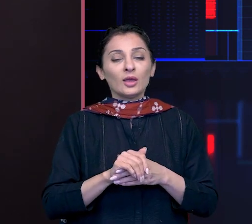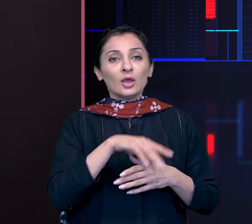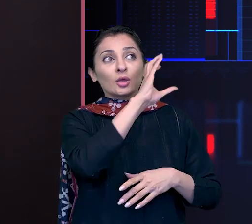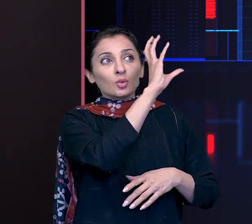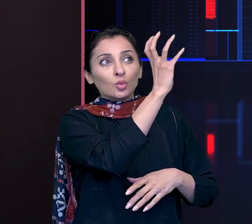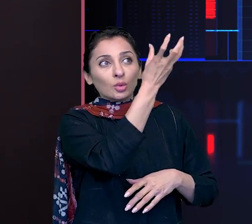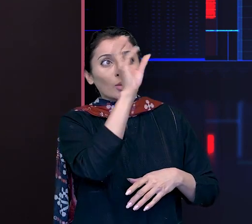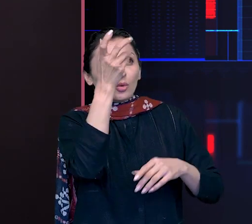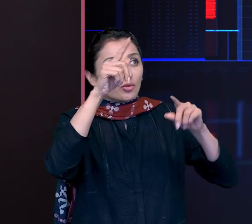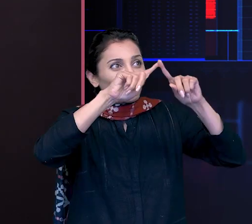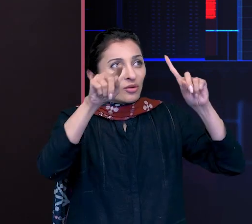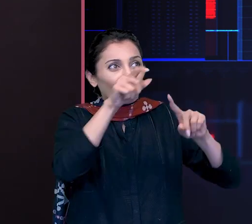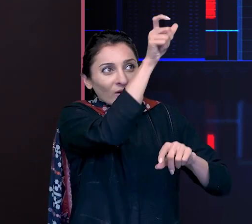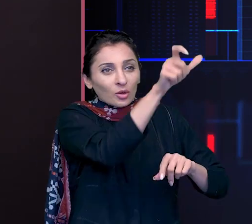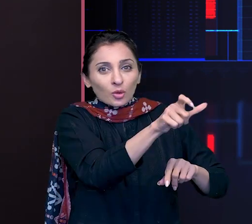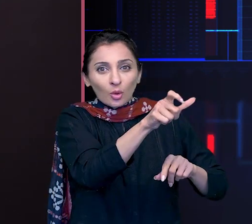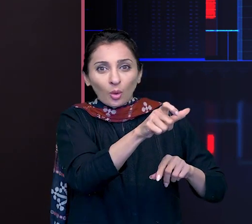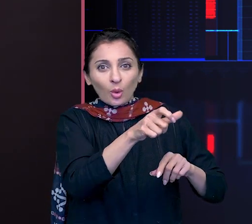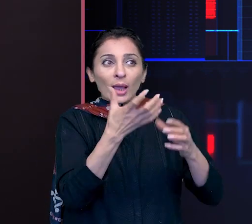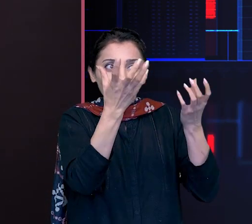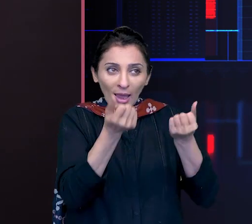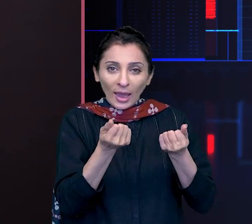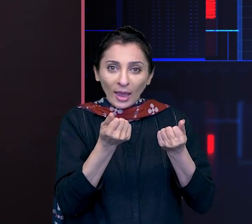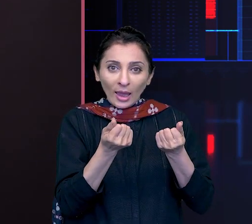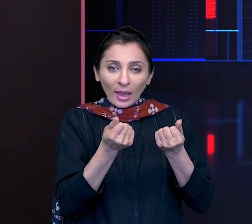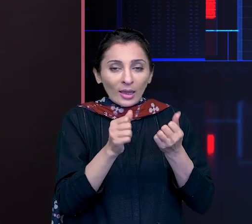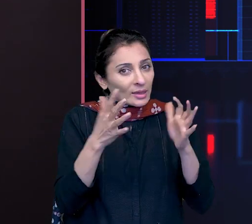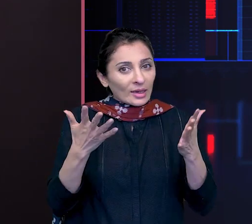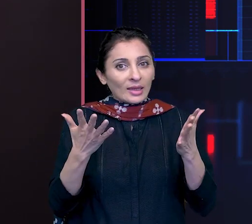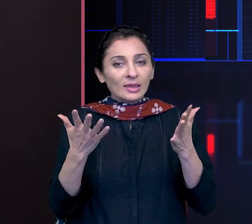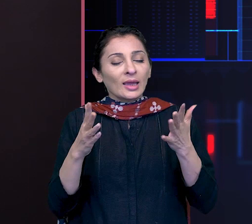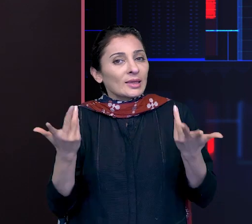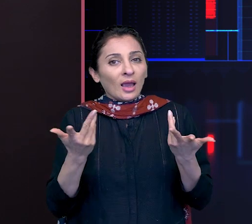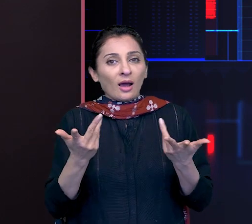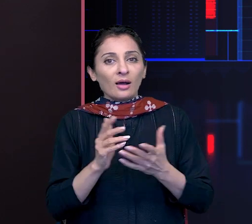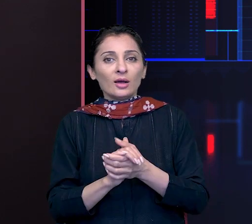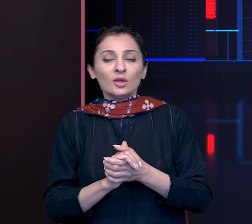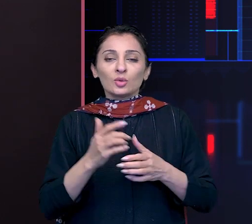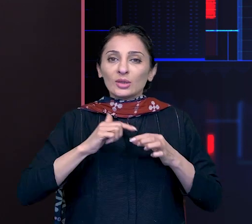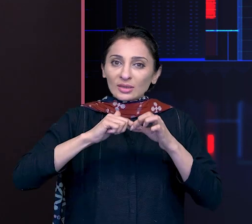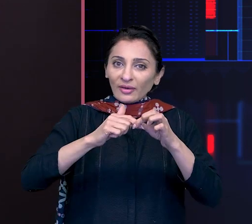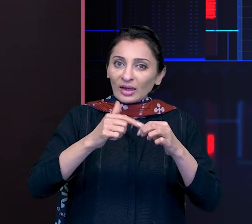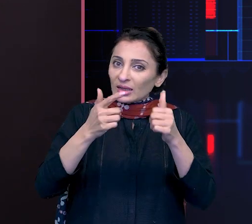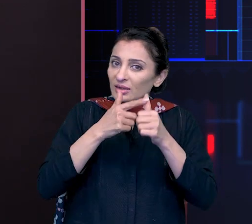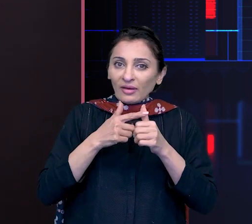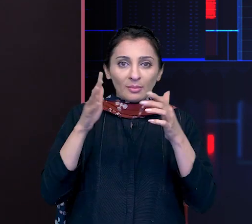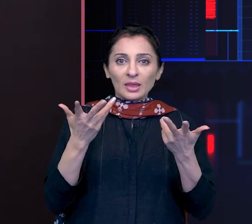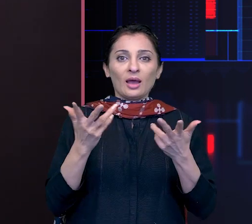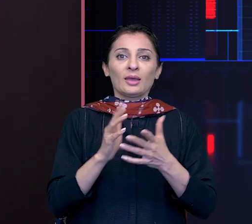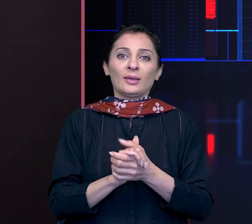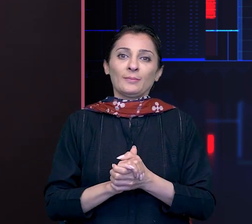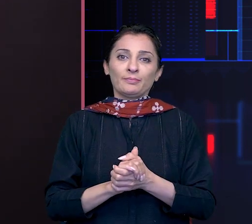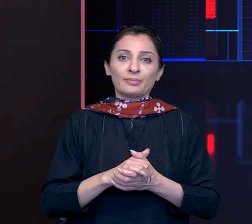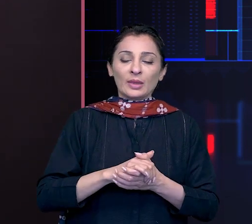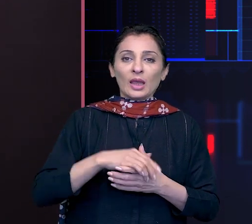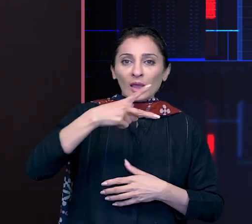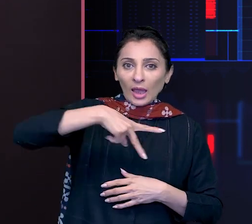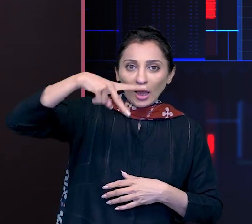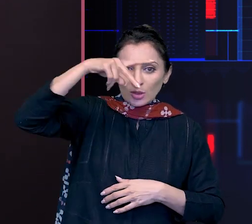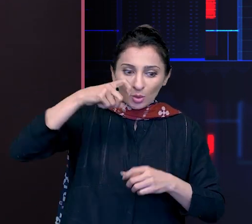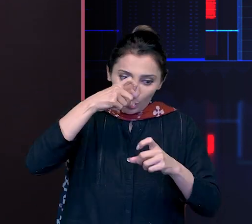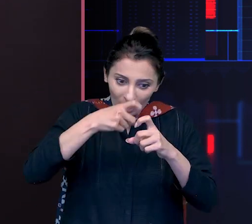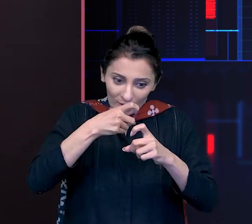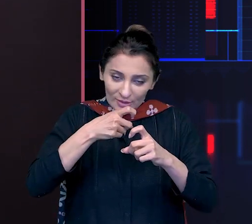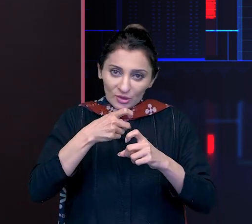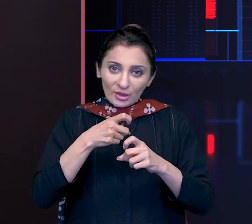हैं, तो इस सवाल का जवाब देने के लिए एस्ट्रोबायोलॉजी एक बेशक एक